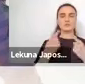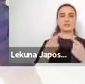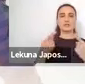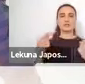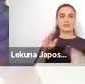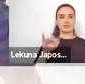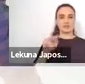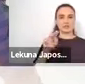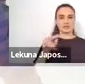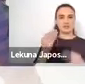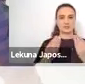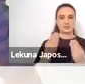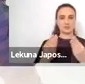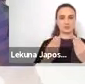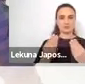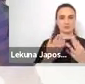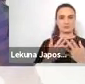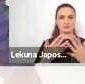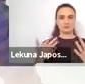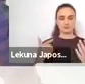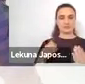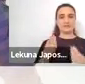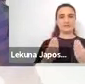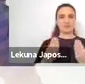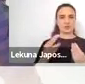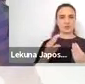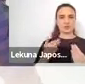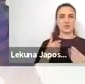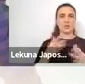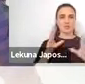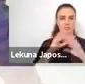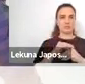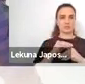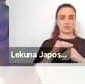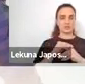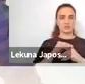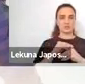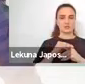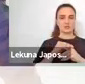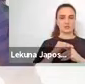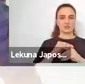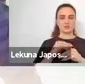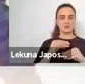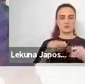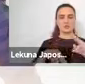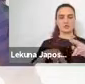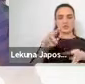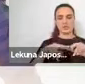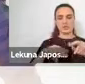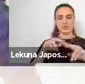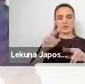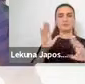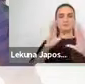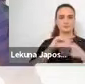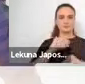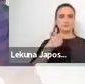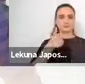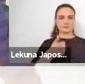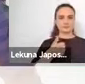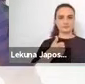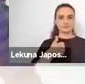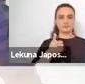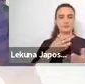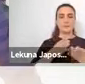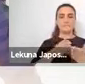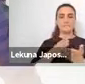ტიპის თამაშებს ვთამაშობ და გამომდის აშენება, გამომდის კარგად